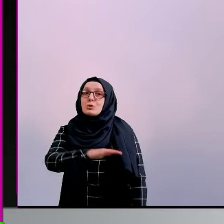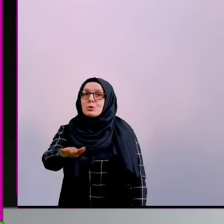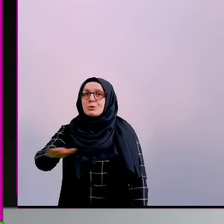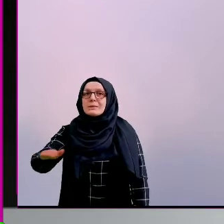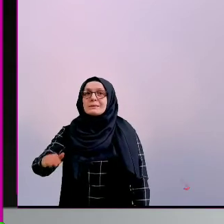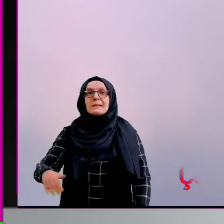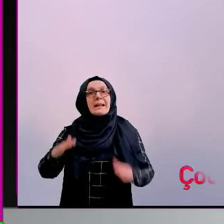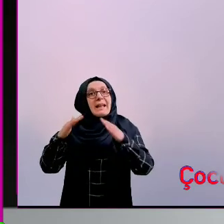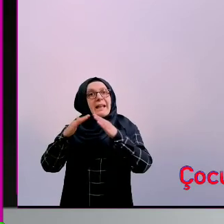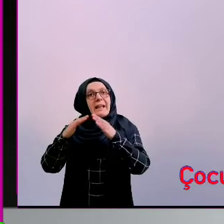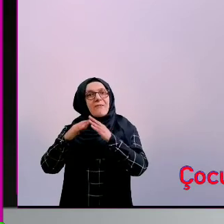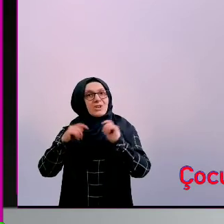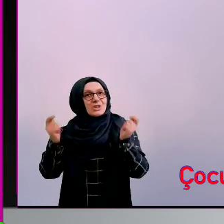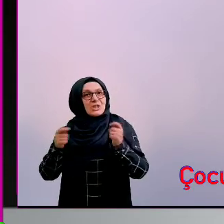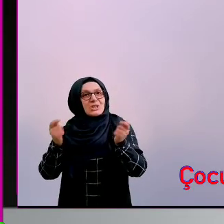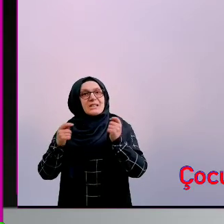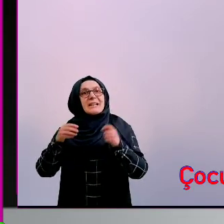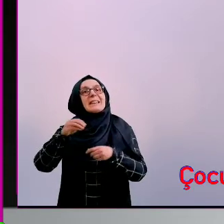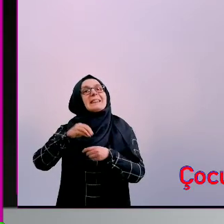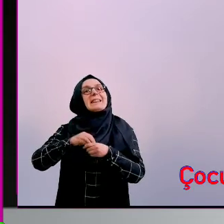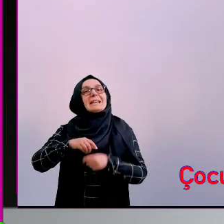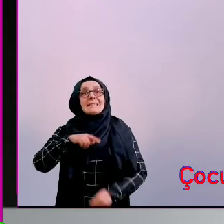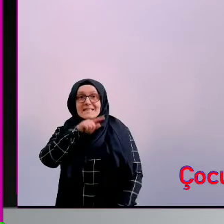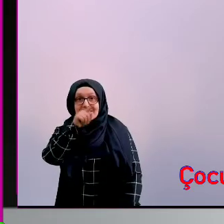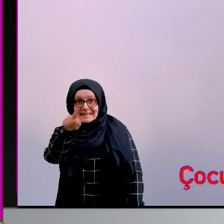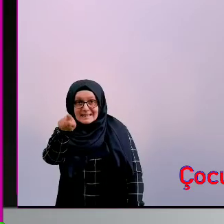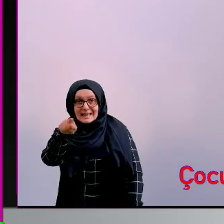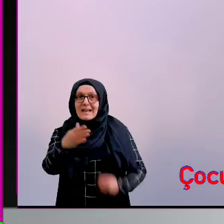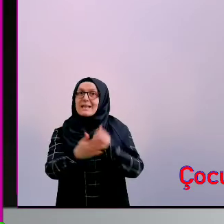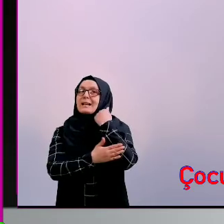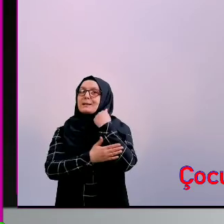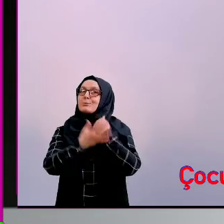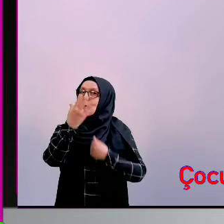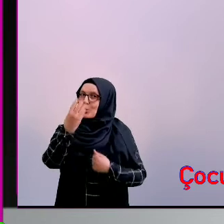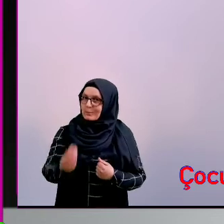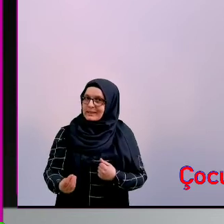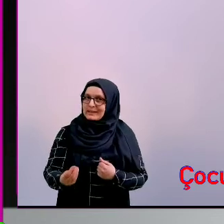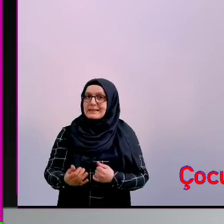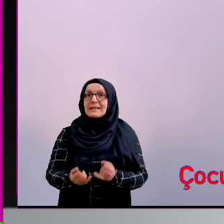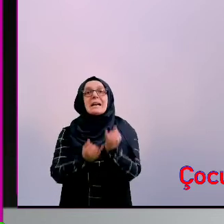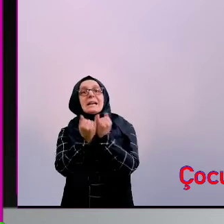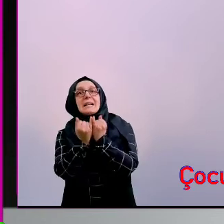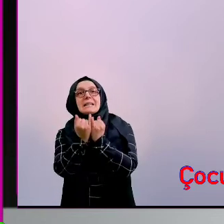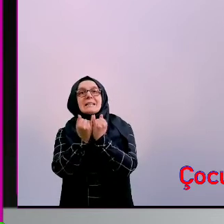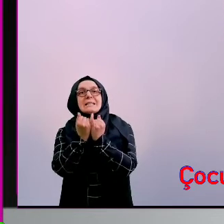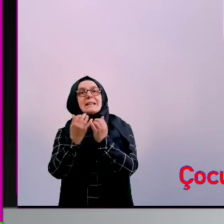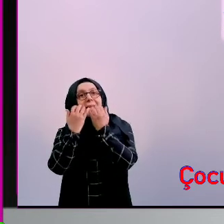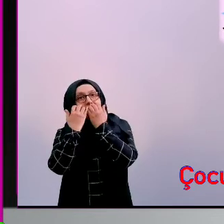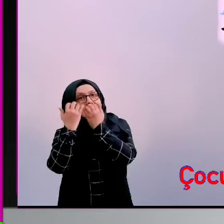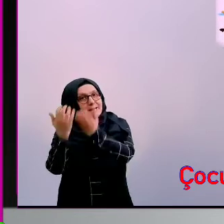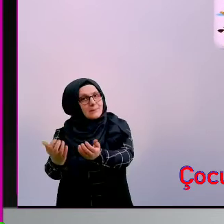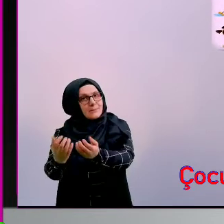Çocukların size ve çevrenizdekilere gönüllü yardım etmelerine izin verin. Ayrıca onlardan ev işlerinde size yardımcı